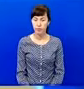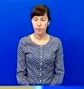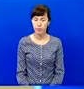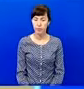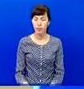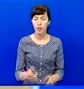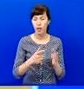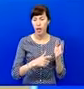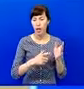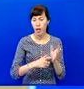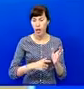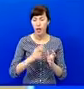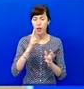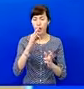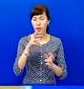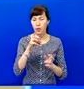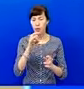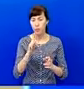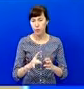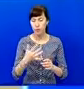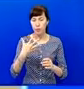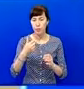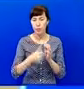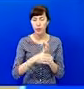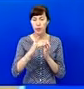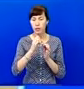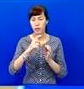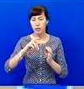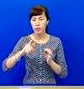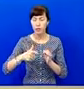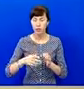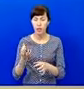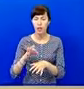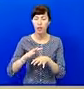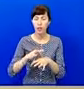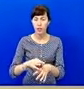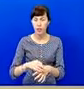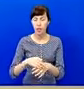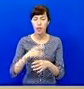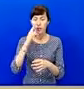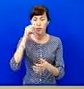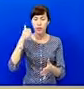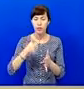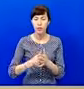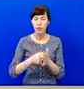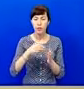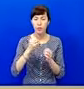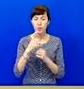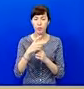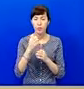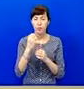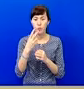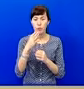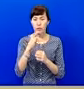Қарағандыдағы шахтадан шығатын көмірдің тоннасы негізі 5-6 мың теңгеден аспайды. Тасымал ақысы қосылып, қатты отын Шымкентке жеткенше тоннасы 11-12